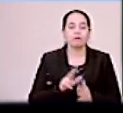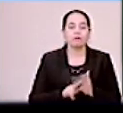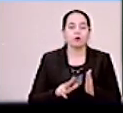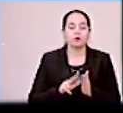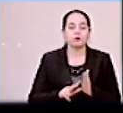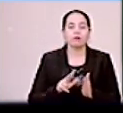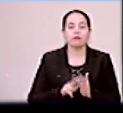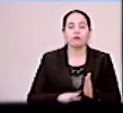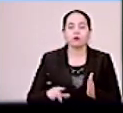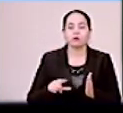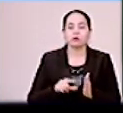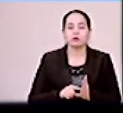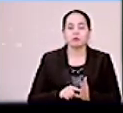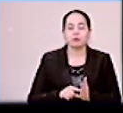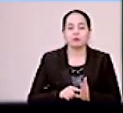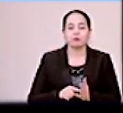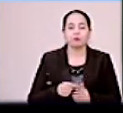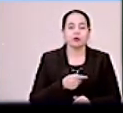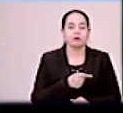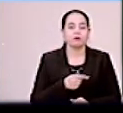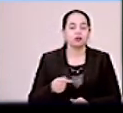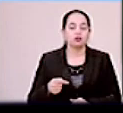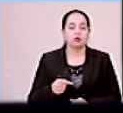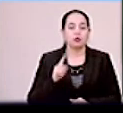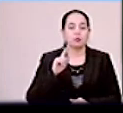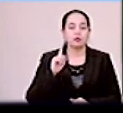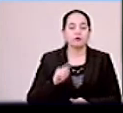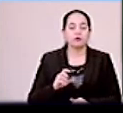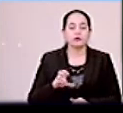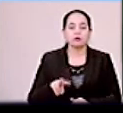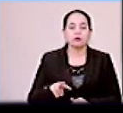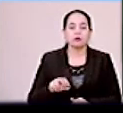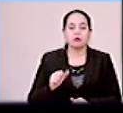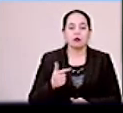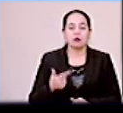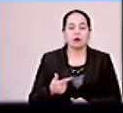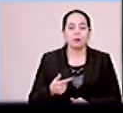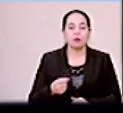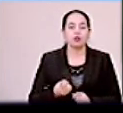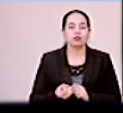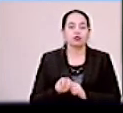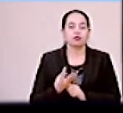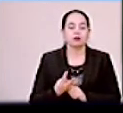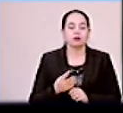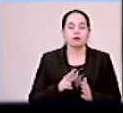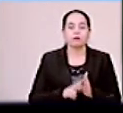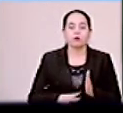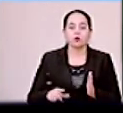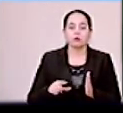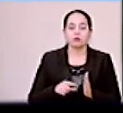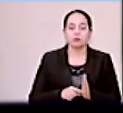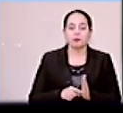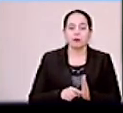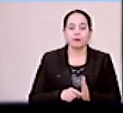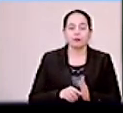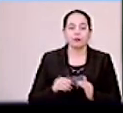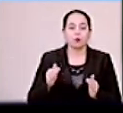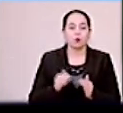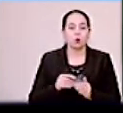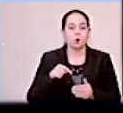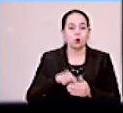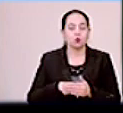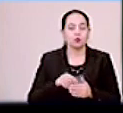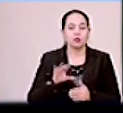80 87, вычитаем известное слагаемое 14 87. Устно